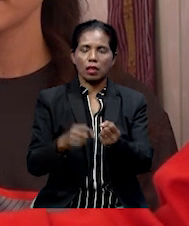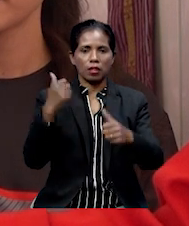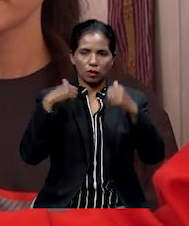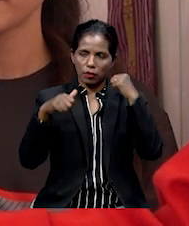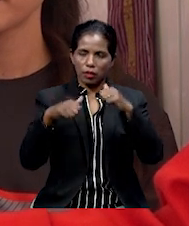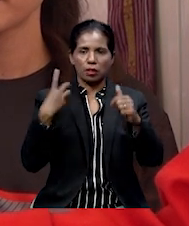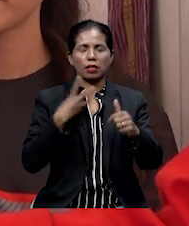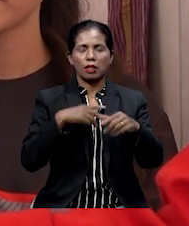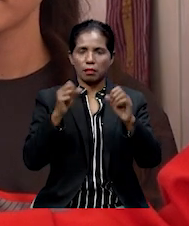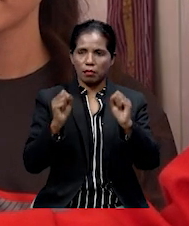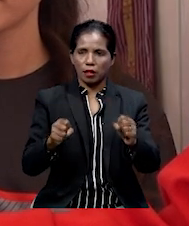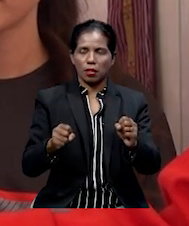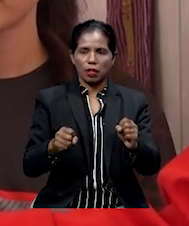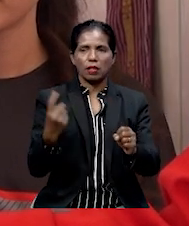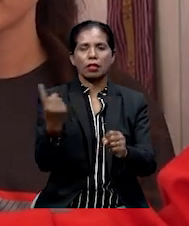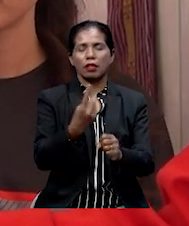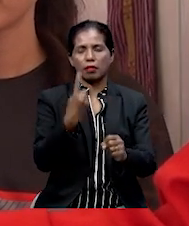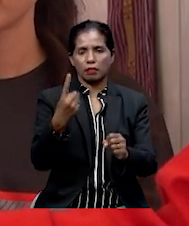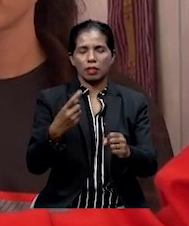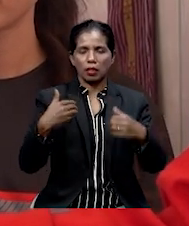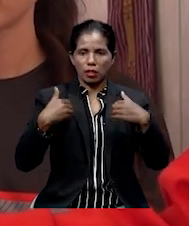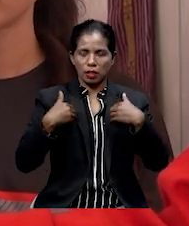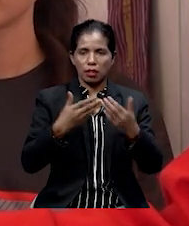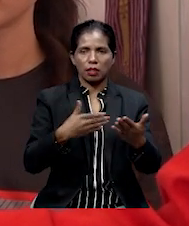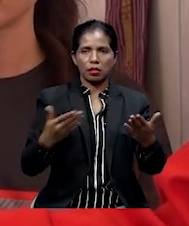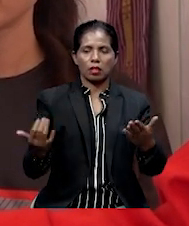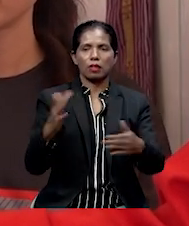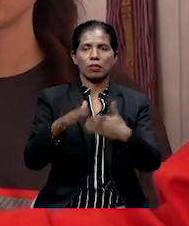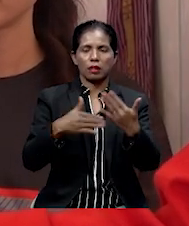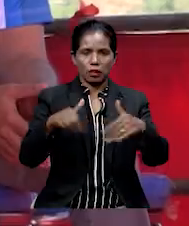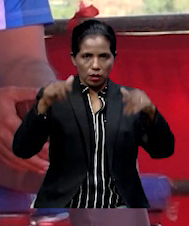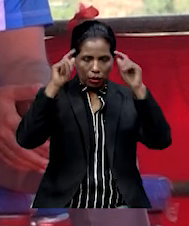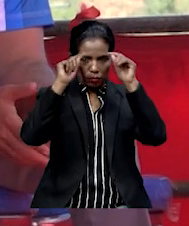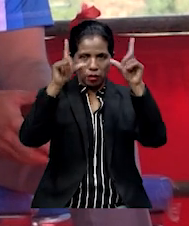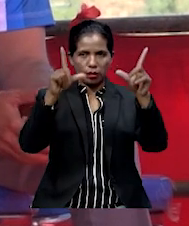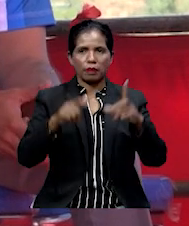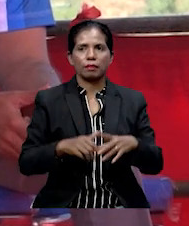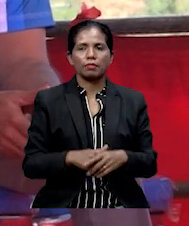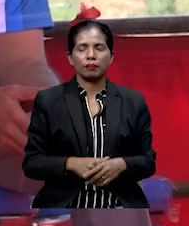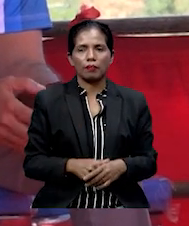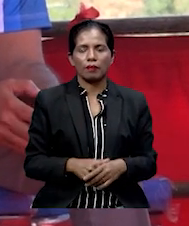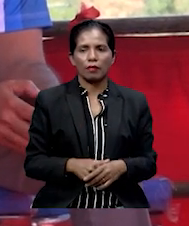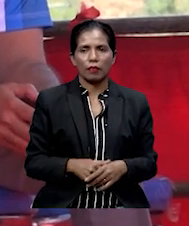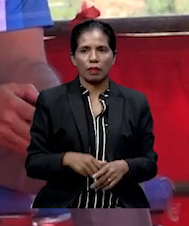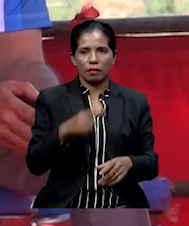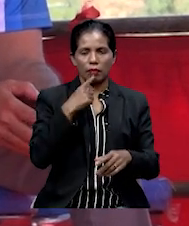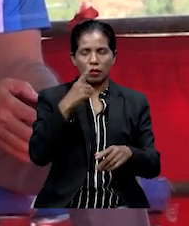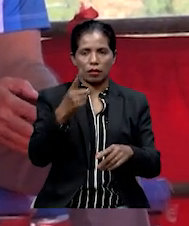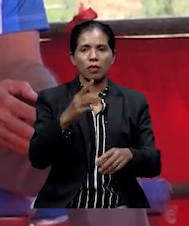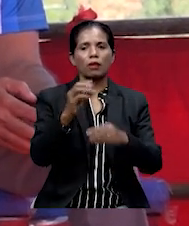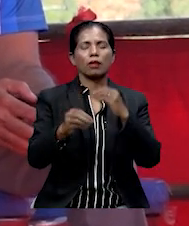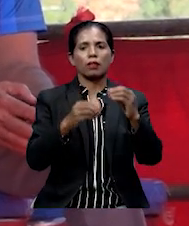mendorong supaya selalu hadir produk-produk kita bagi masyarakat di Timor Leste. Penny Hartwijaya explica